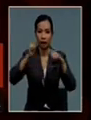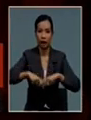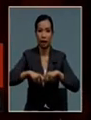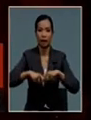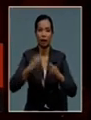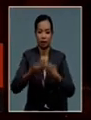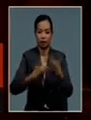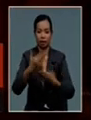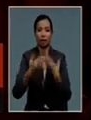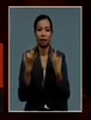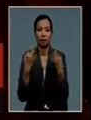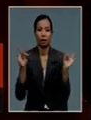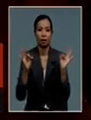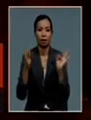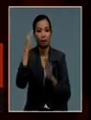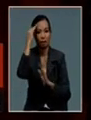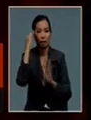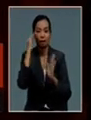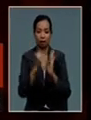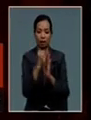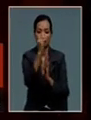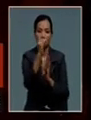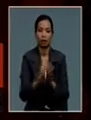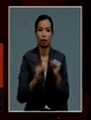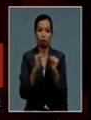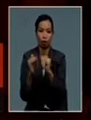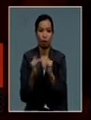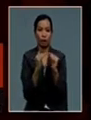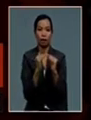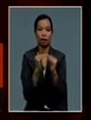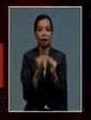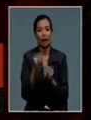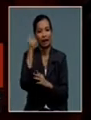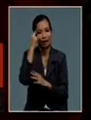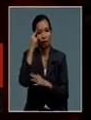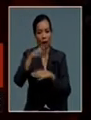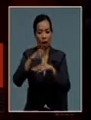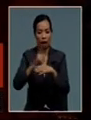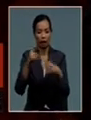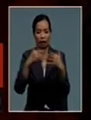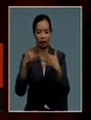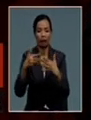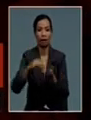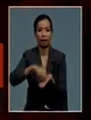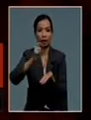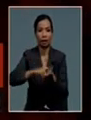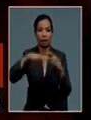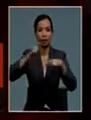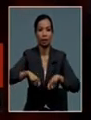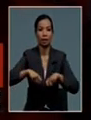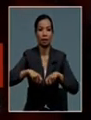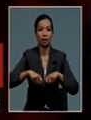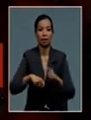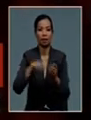การค้าเสรีอเมริกาเหนือหรือนาฟตาฉบับใหม่ที่มีความยุติธรรมและคาดว่านายทรัมป์อาจจะลงนามในประกาศของประธานาธิบดี